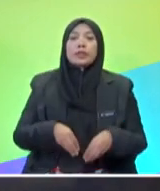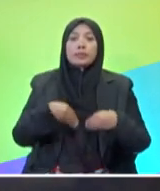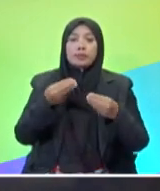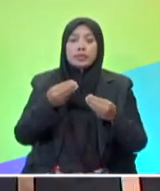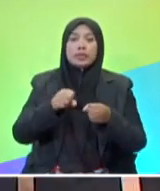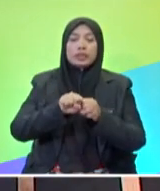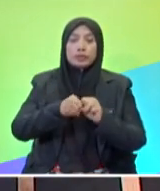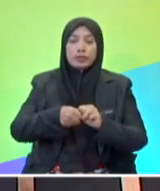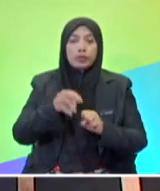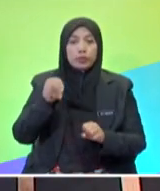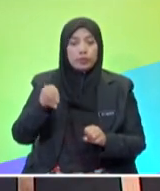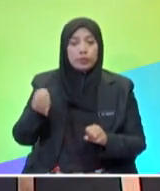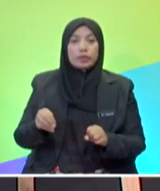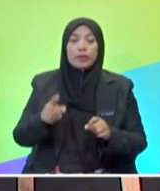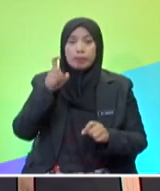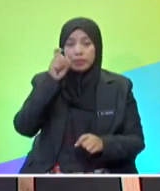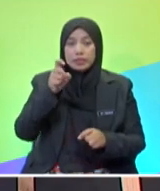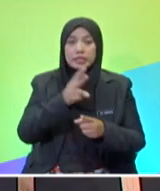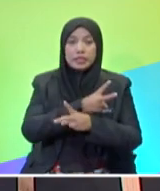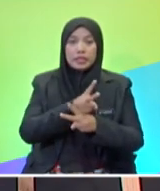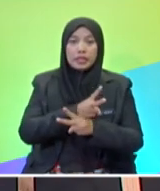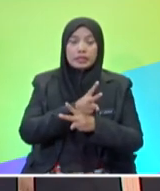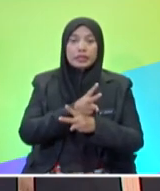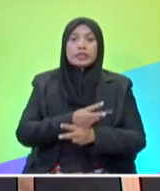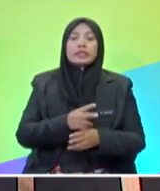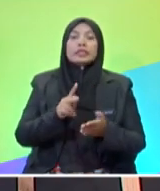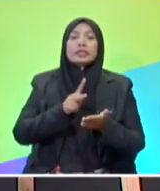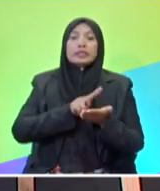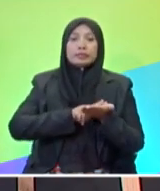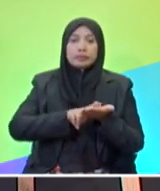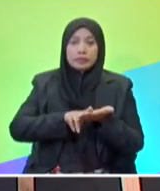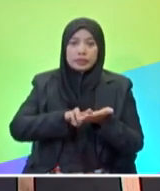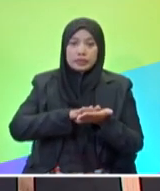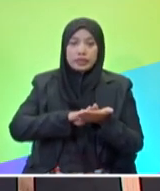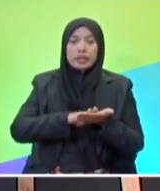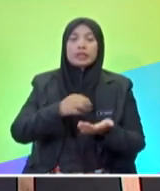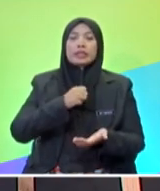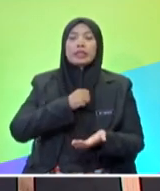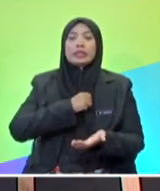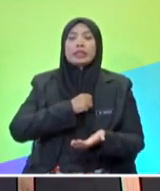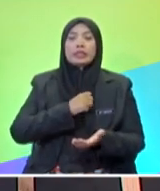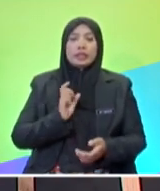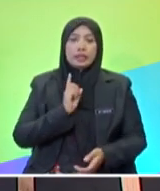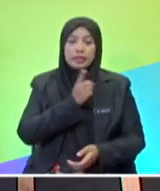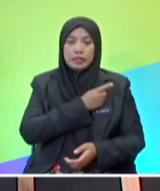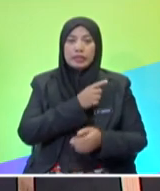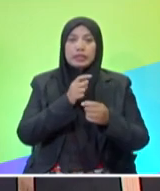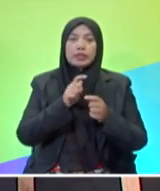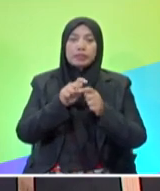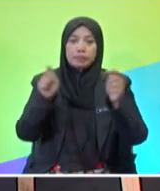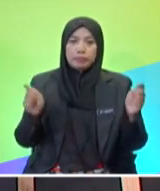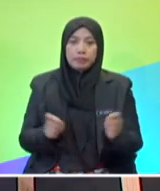dia, murid-murid mestilah menjaga kebersihan diri kita, kebersihan diri, tempat tinggal untuk kesihatan kita